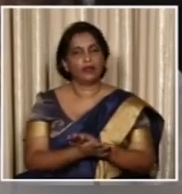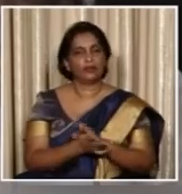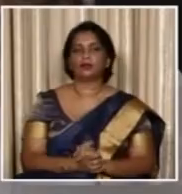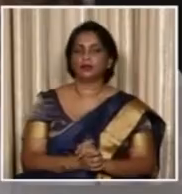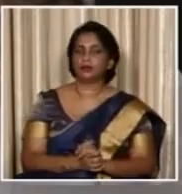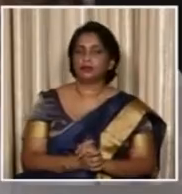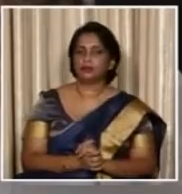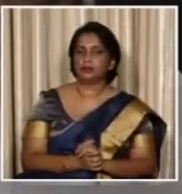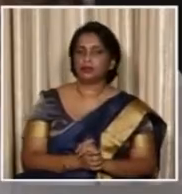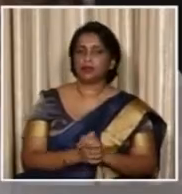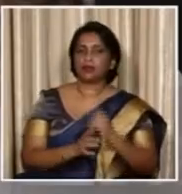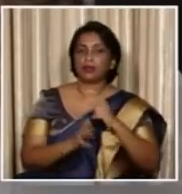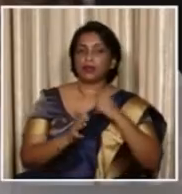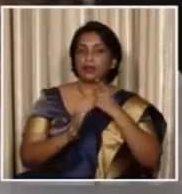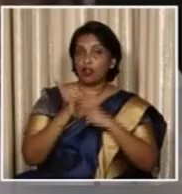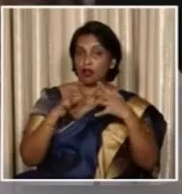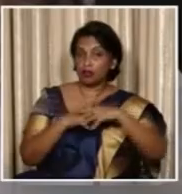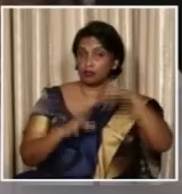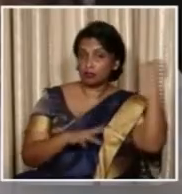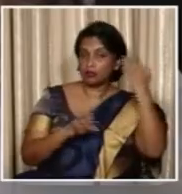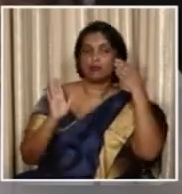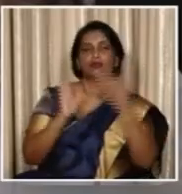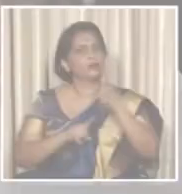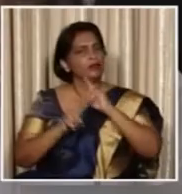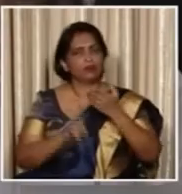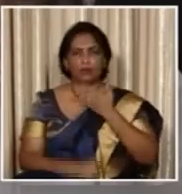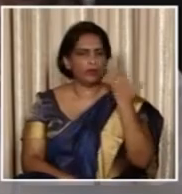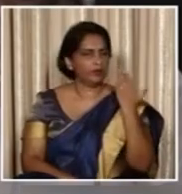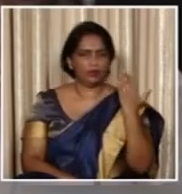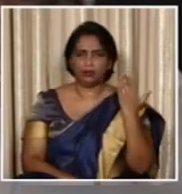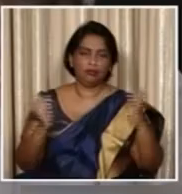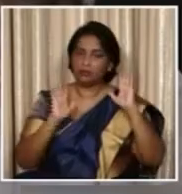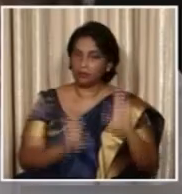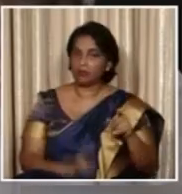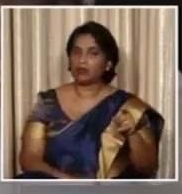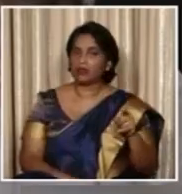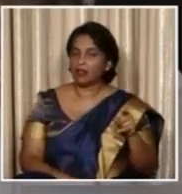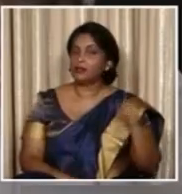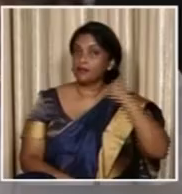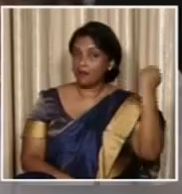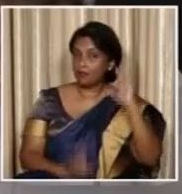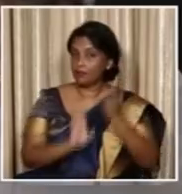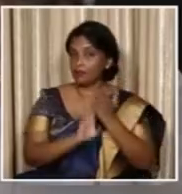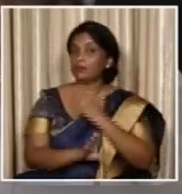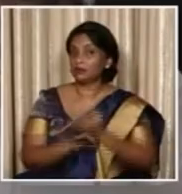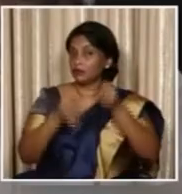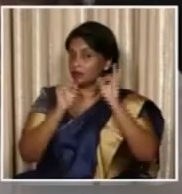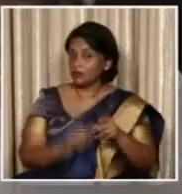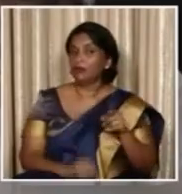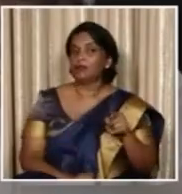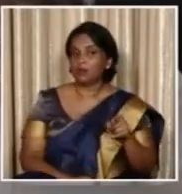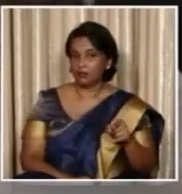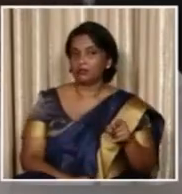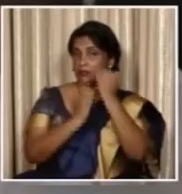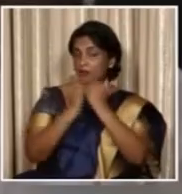කරන්නත් පුළුවන්. නීති දේශන තියෙන තැන කතා කරන්නත් පුළුවන්. පාර්ලිමේන්තුව කතා කරන්නත් පුළුවන්. ඕනම තැනක. හැබැයි ඒ කතා කරන්න කලින් නිවැරදිව ඒ